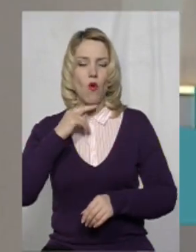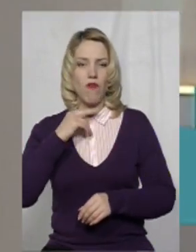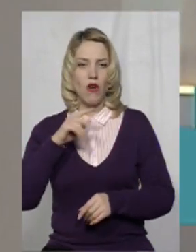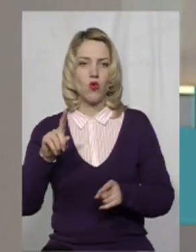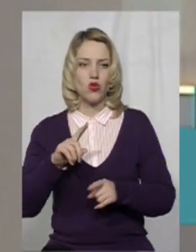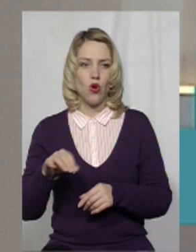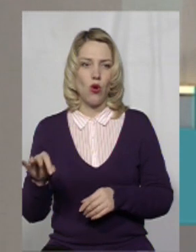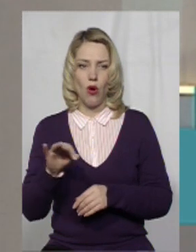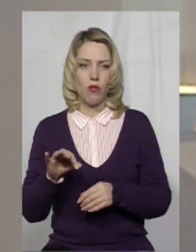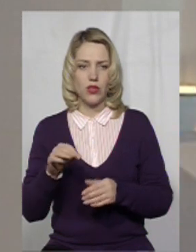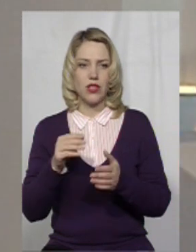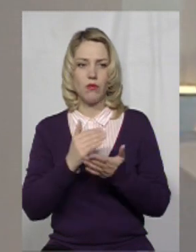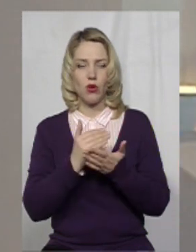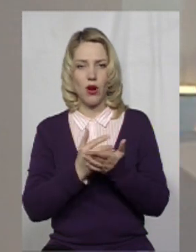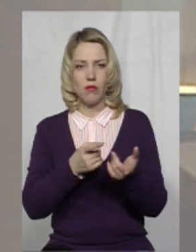програмі залучення інвестицій на